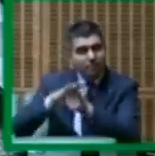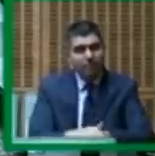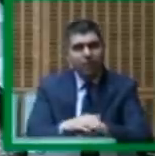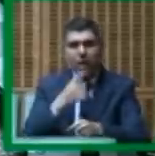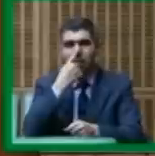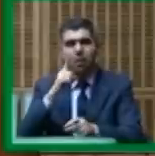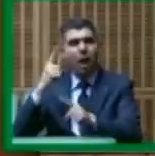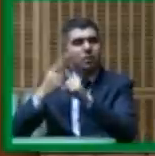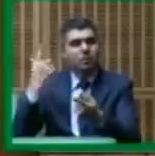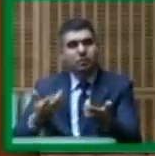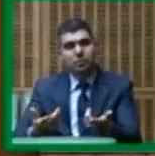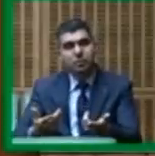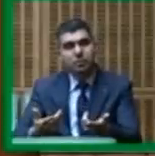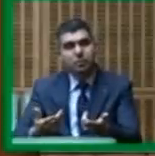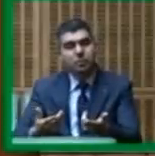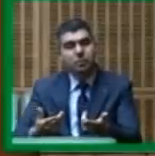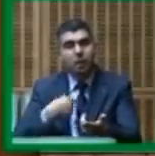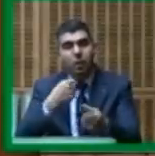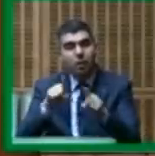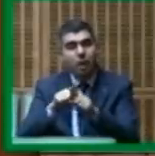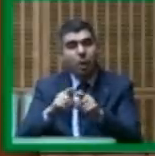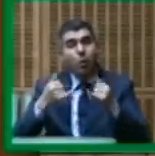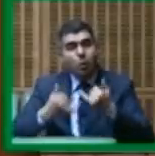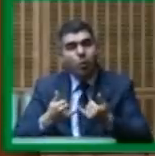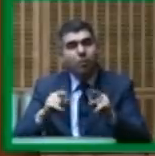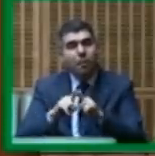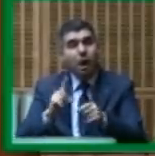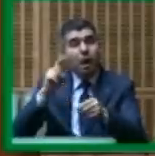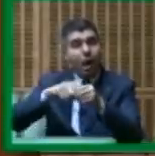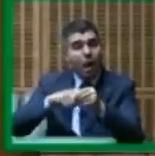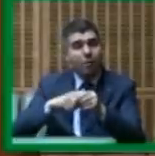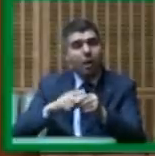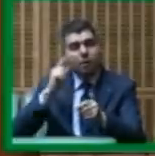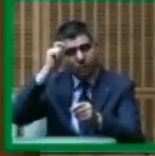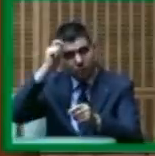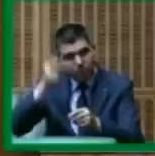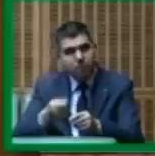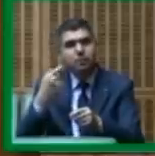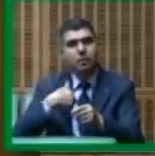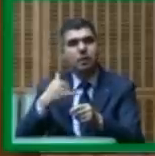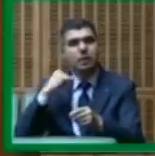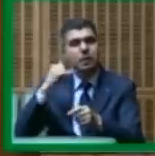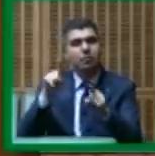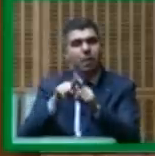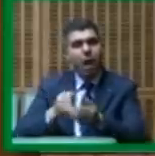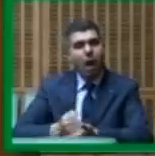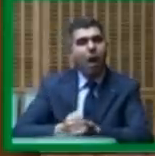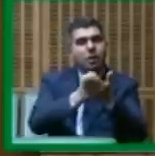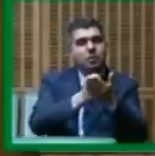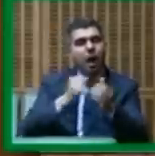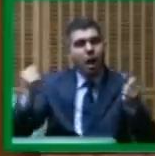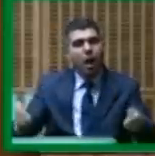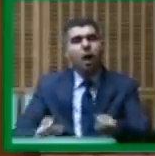وهذا اليوم دور شريف ديال النقابة تتقوم به وما زالت تقوم به، وبغيناها تزيد تقوم